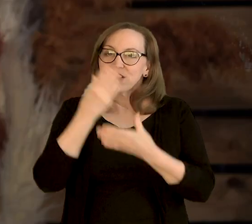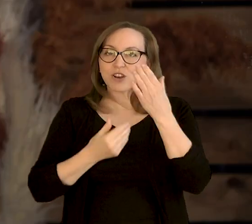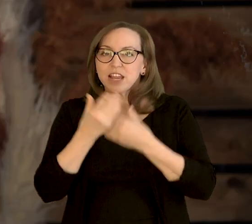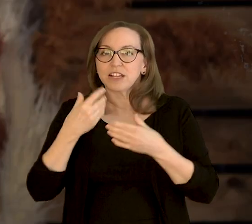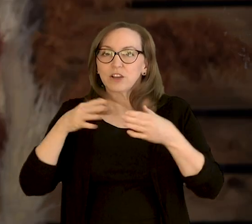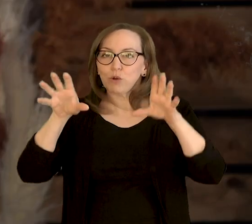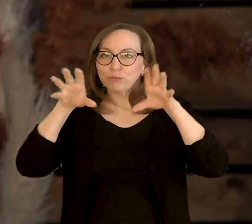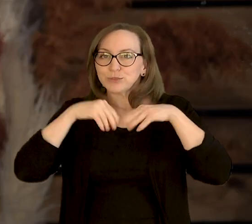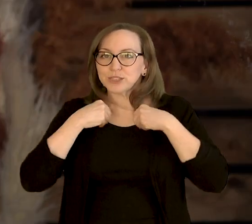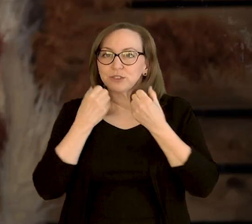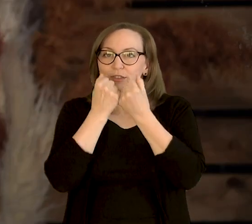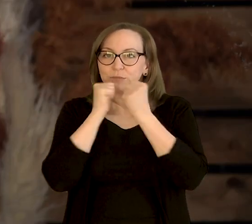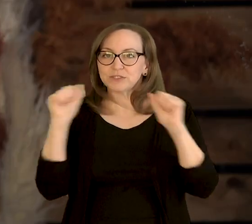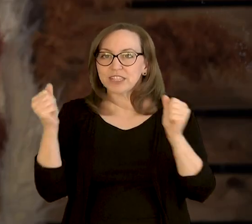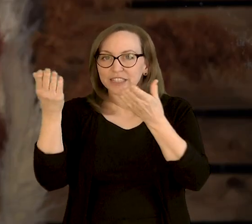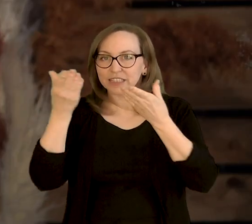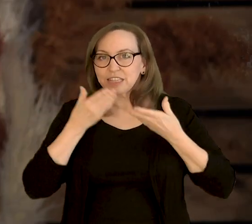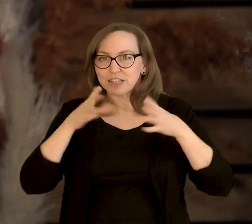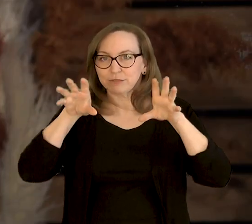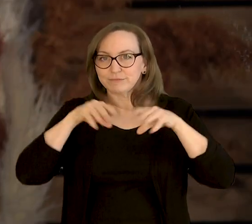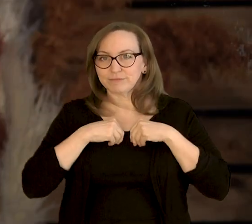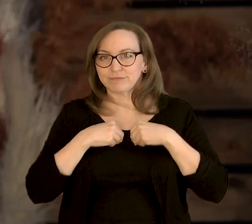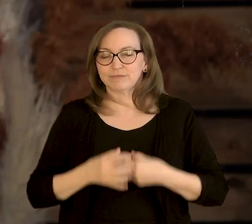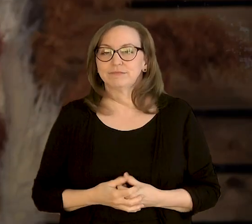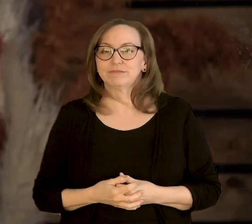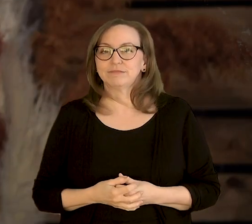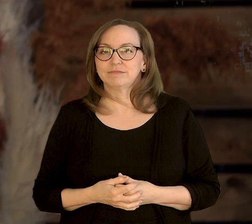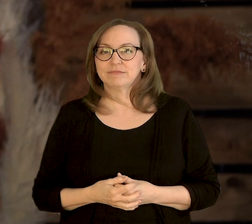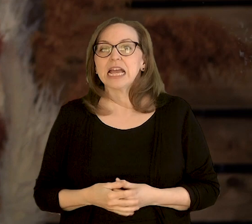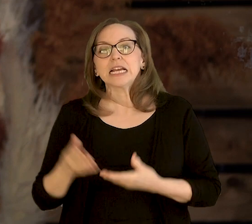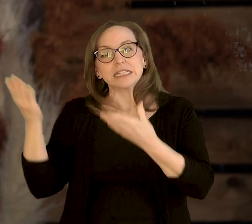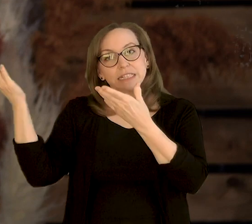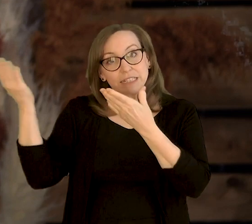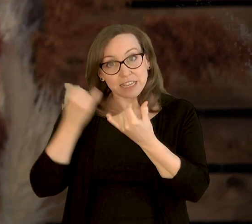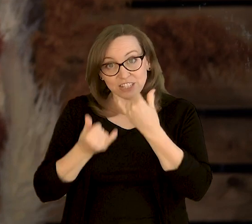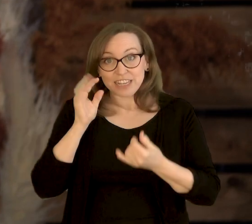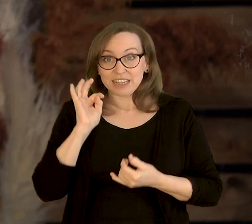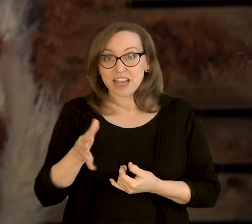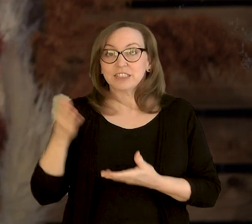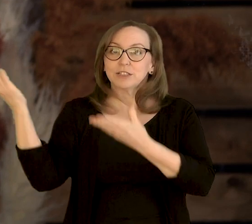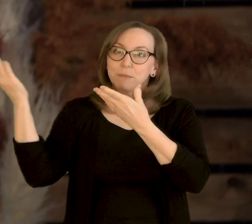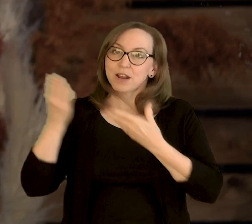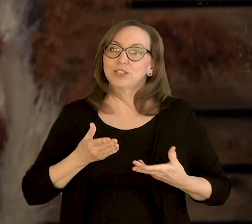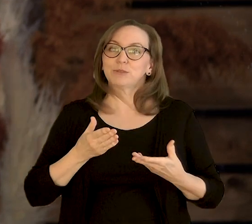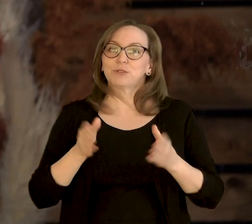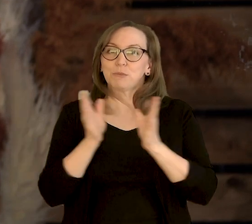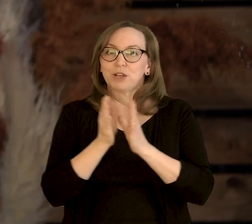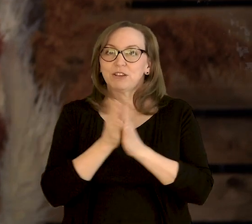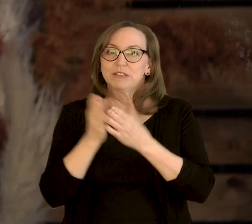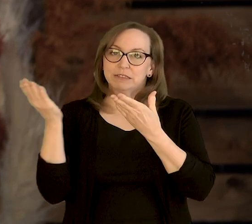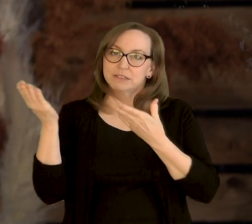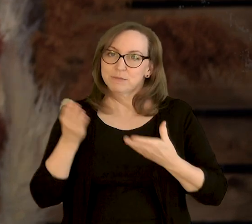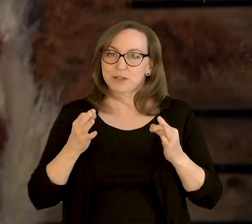dar zbawienia, to zapraszam ciebie do prostej modlitwy.